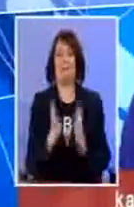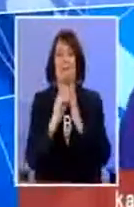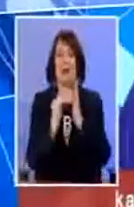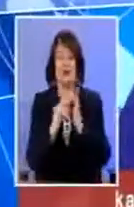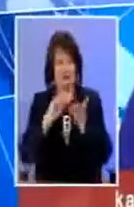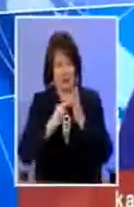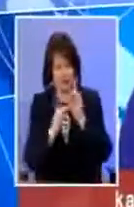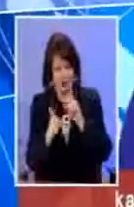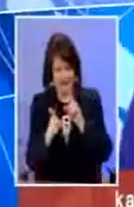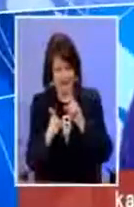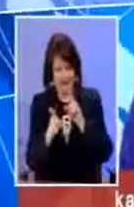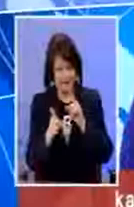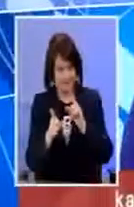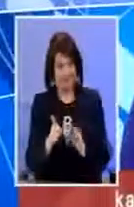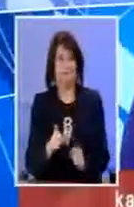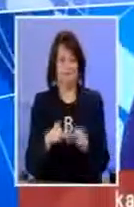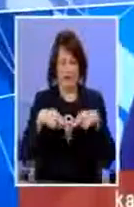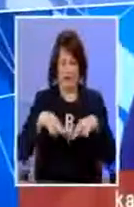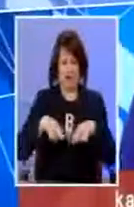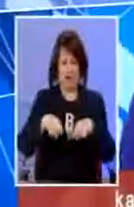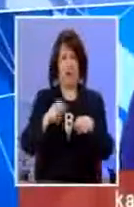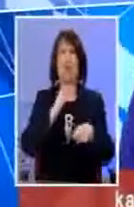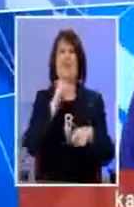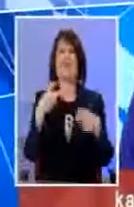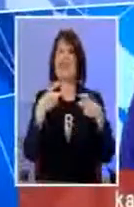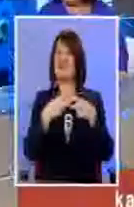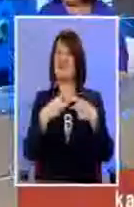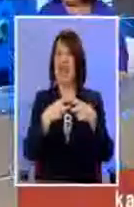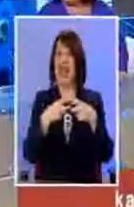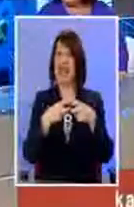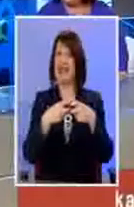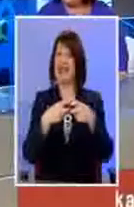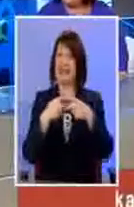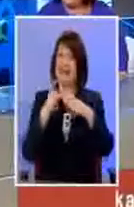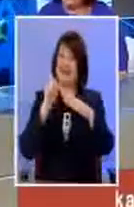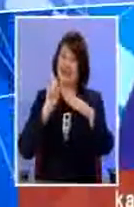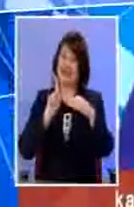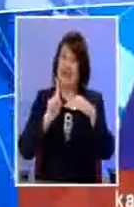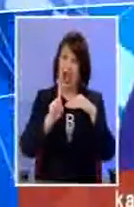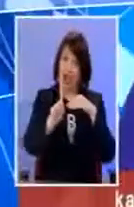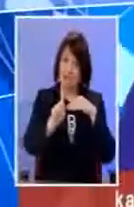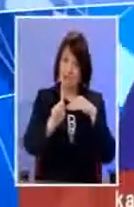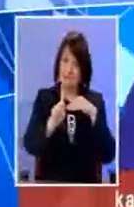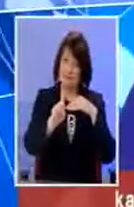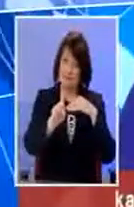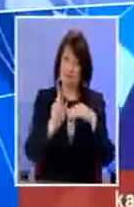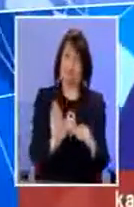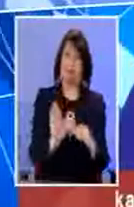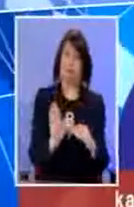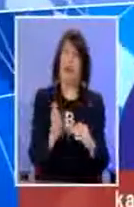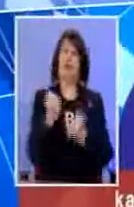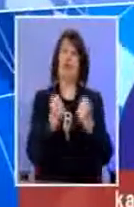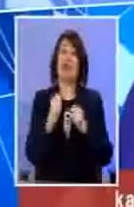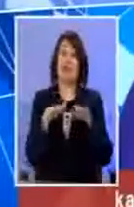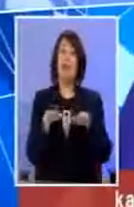προσέξτε, μέσα στον κεντρικό δρόμο στις Βρυξέλλες που περνάει και τραμ, σταματάει το τραμ και τα